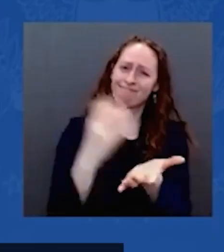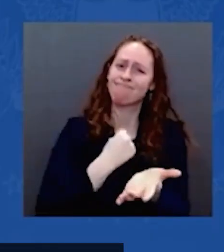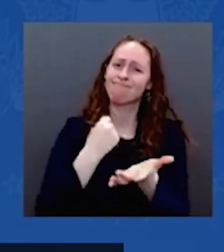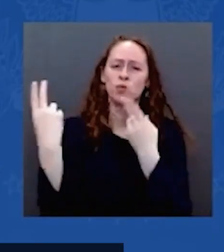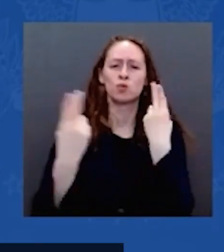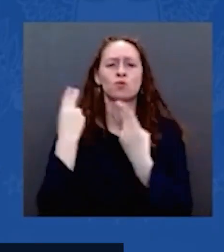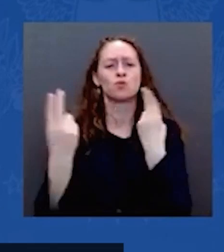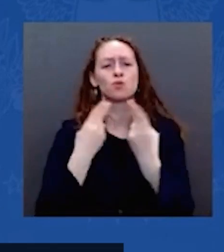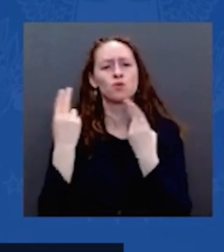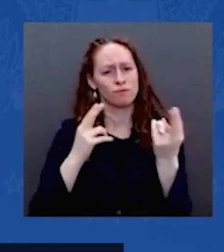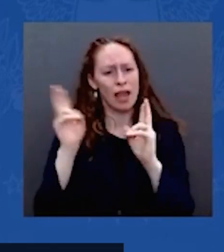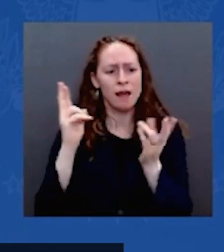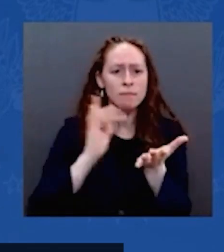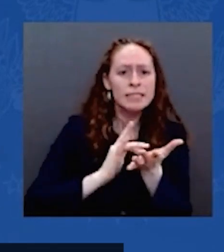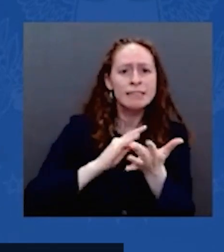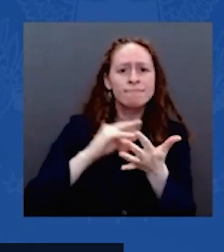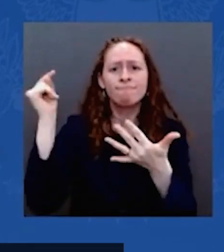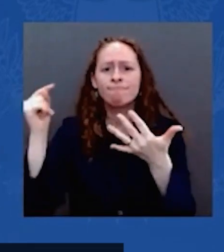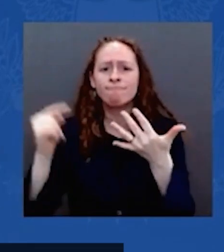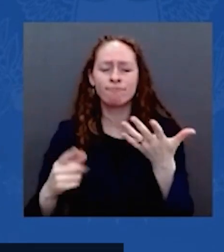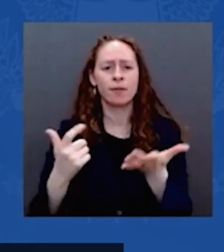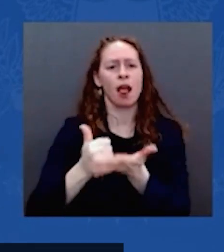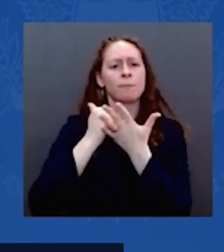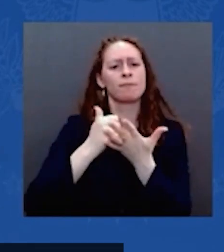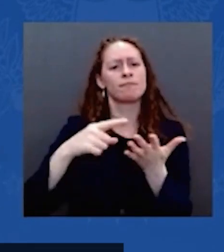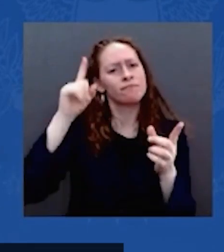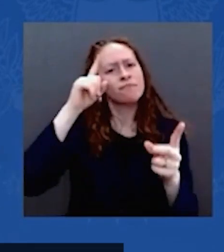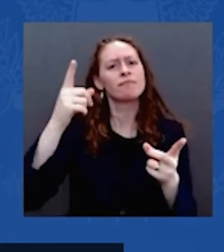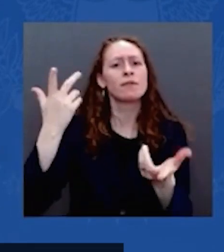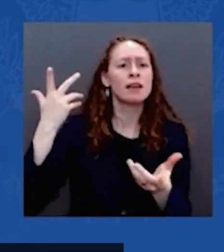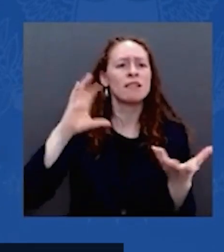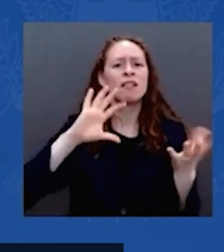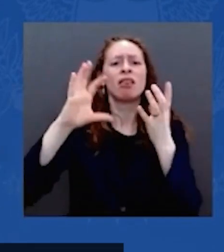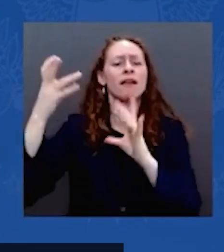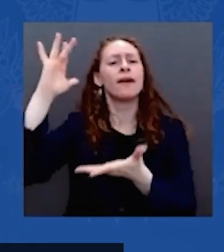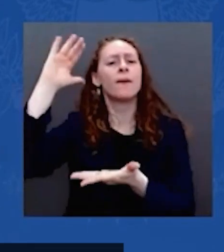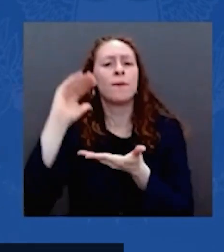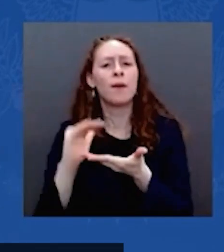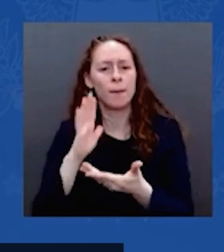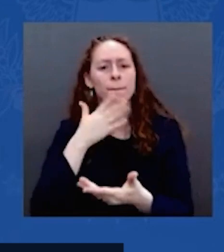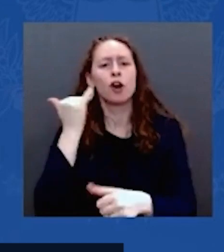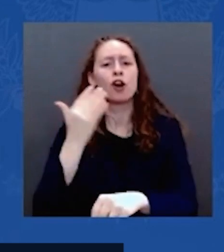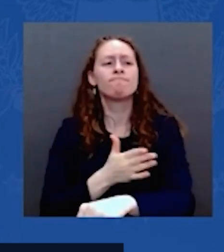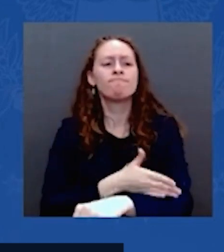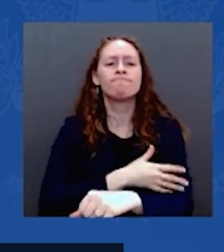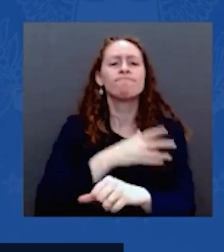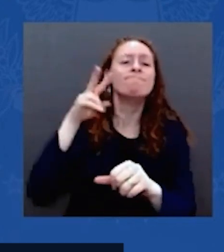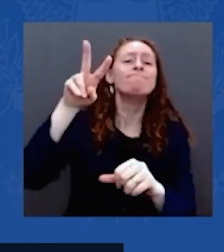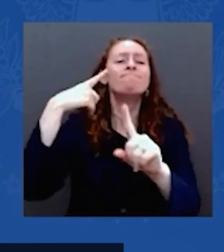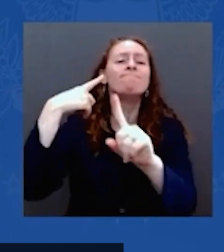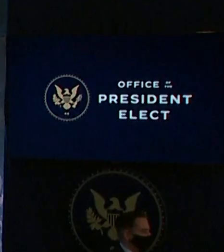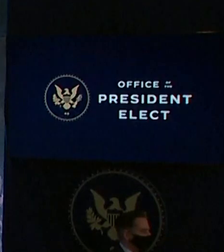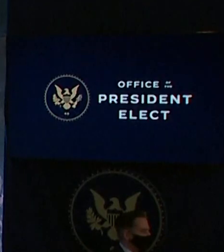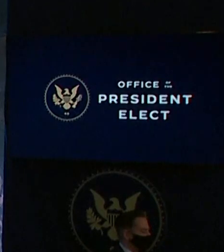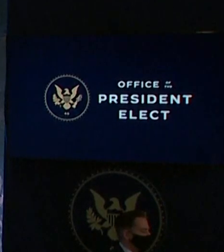verib. There's a lot of reason to be hopeful in 2020. But for God's sake, please take advantage of what's